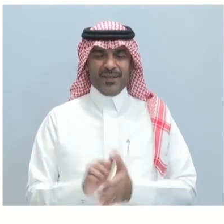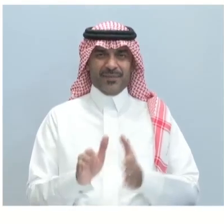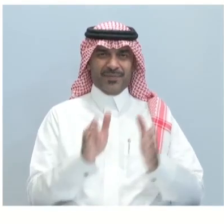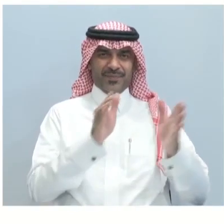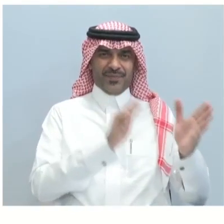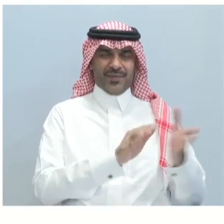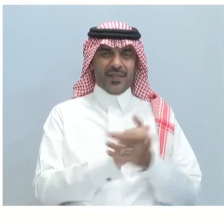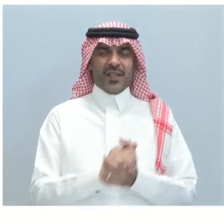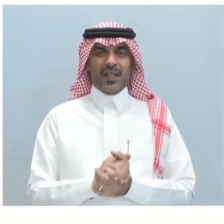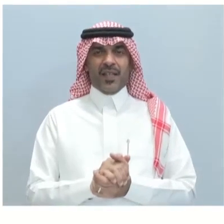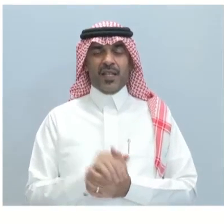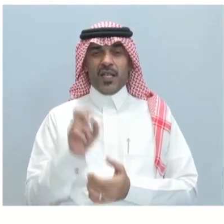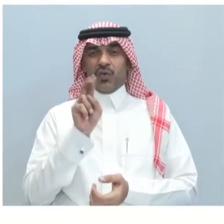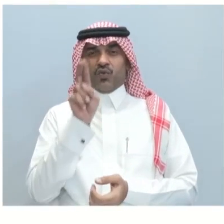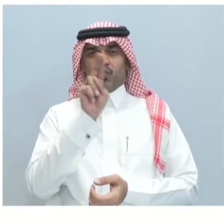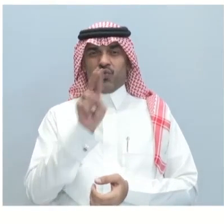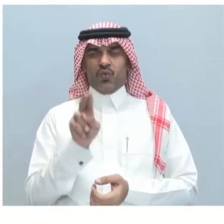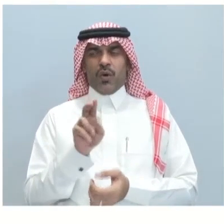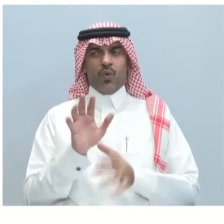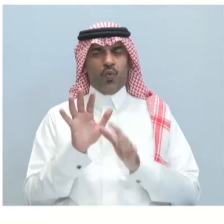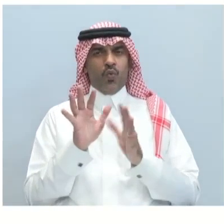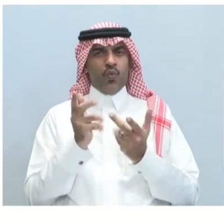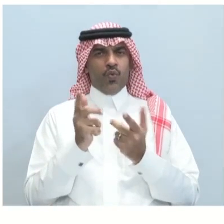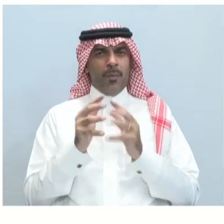اذا ماذا يقصد بالدراسات الاجتماعيه